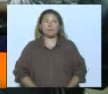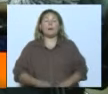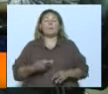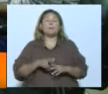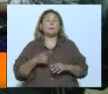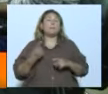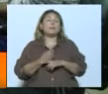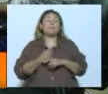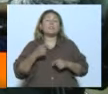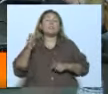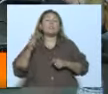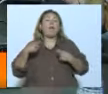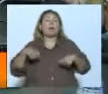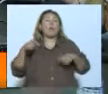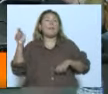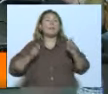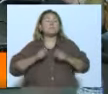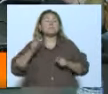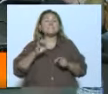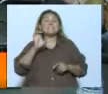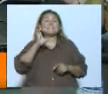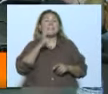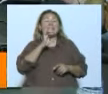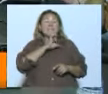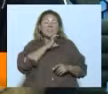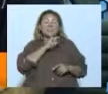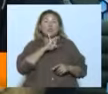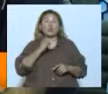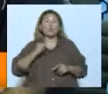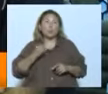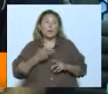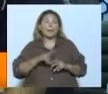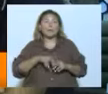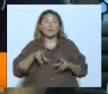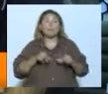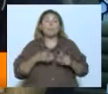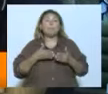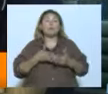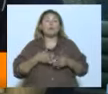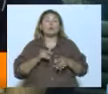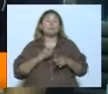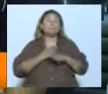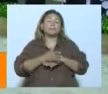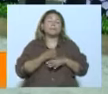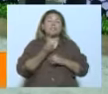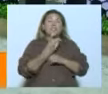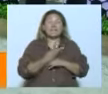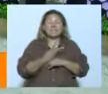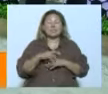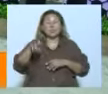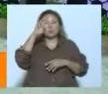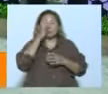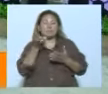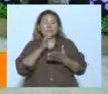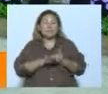В рамках первого торгово-экспортного форума «Север-Юг» иностранные делегаты посетили морские порты региона. Сначала участники из 12 стран ознакомились с